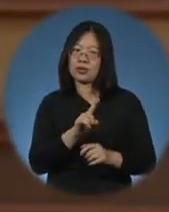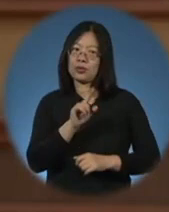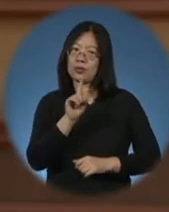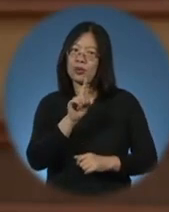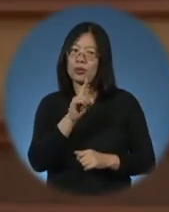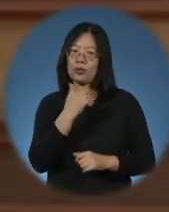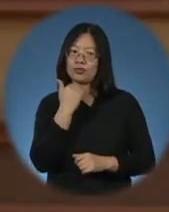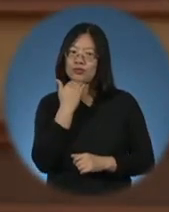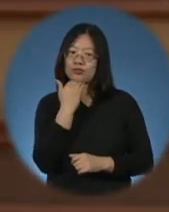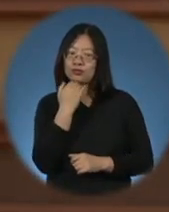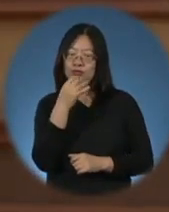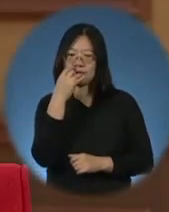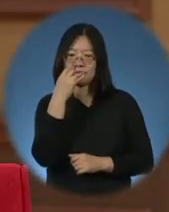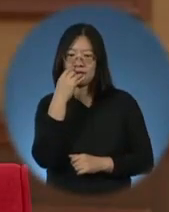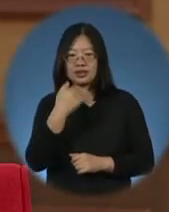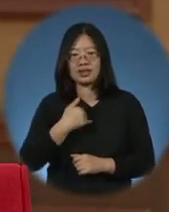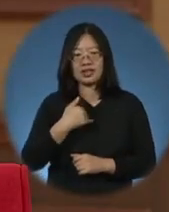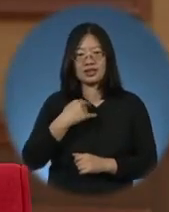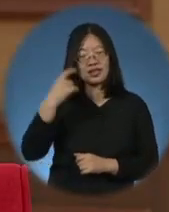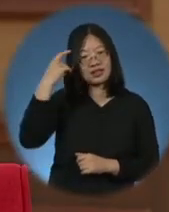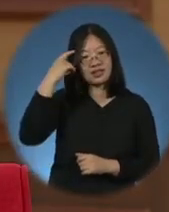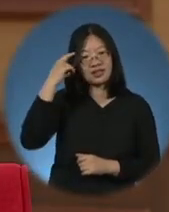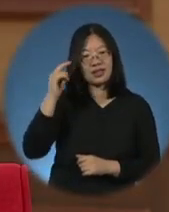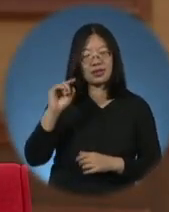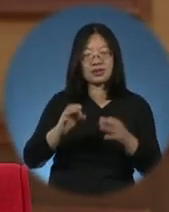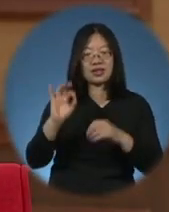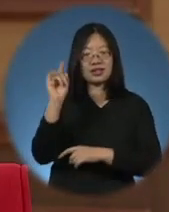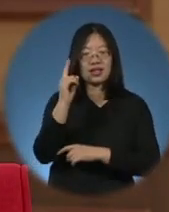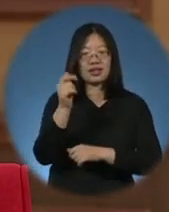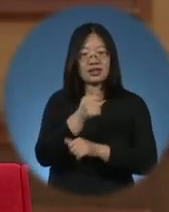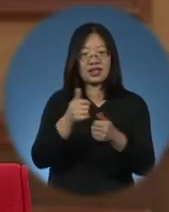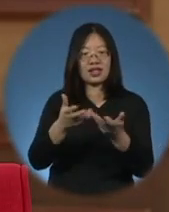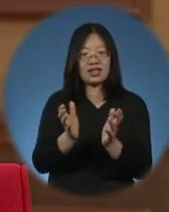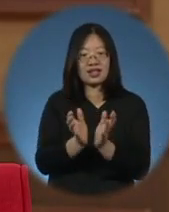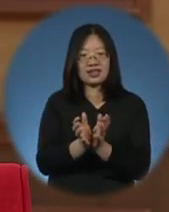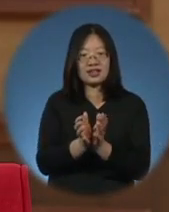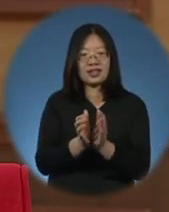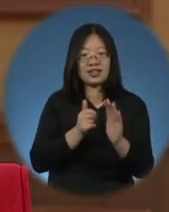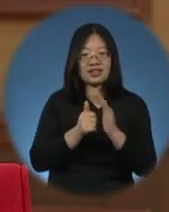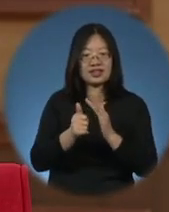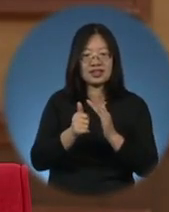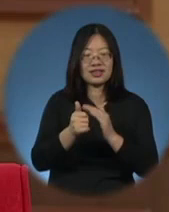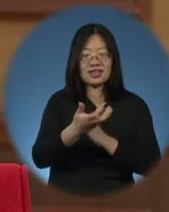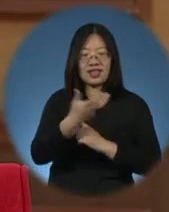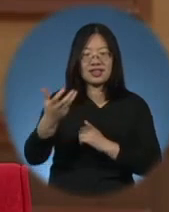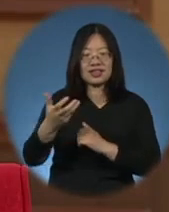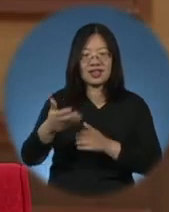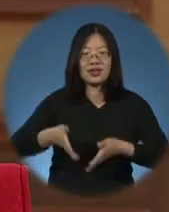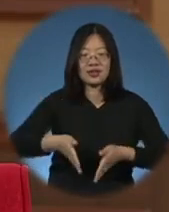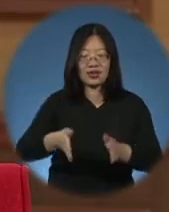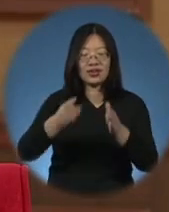걸까요? 제가 받은 인상은 프로야구위원회에서는 선수들의 이동거리에는 큰 관심은 없다.